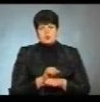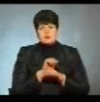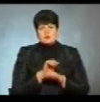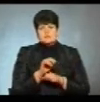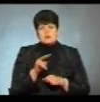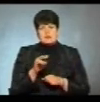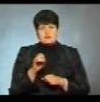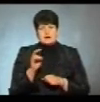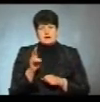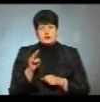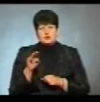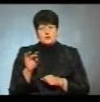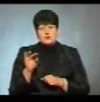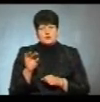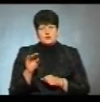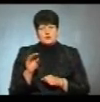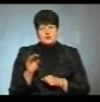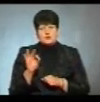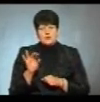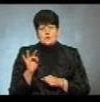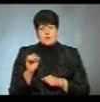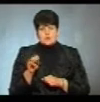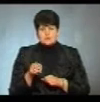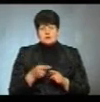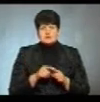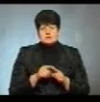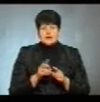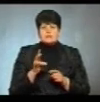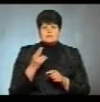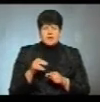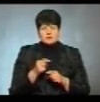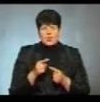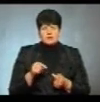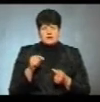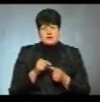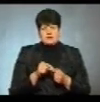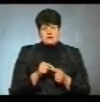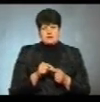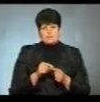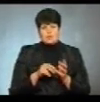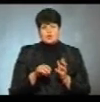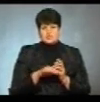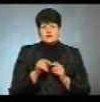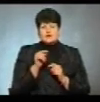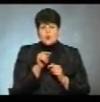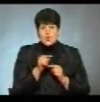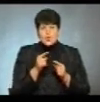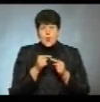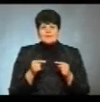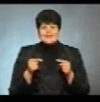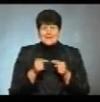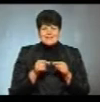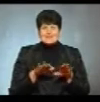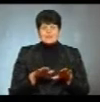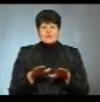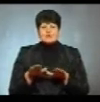електорату. Третє – це надконкретика Порошенка. Відповідно, його конкретні